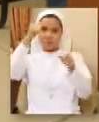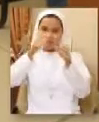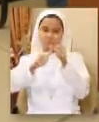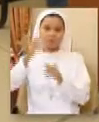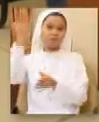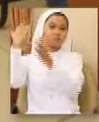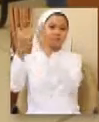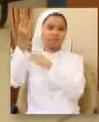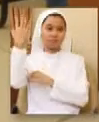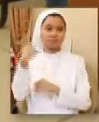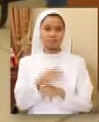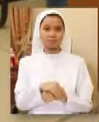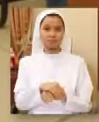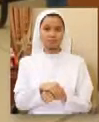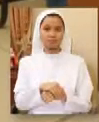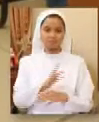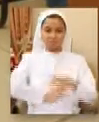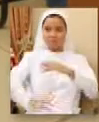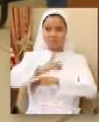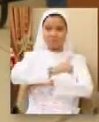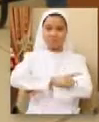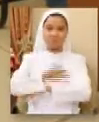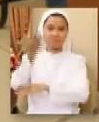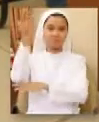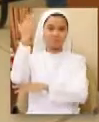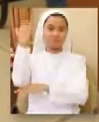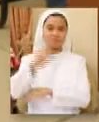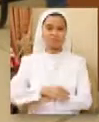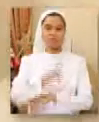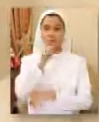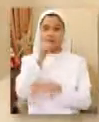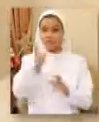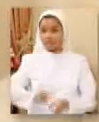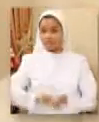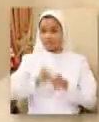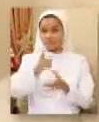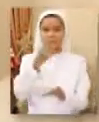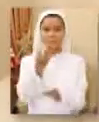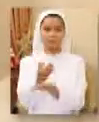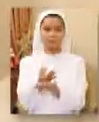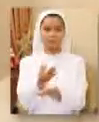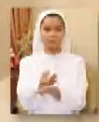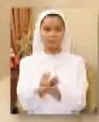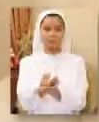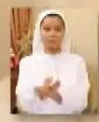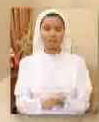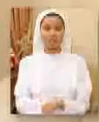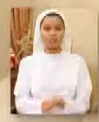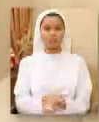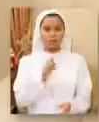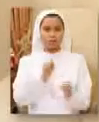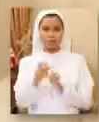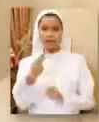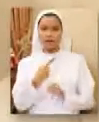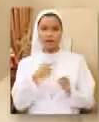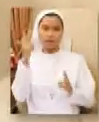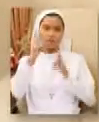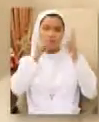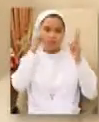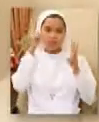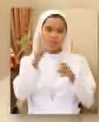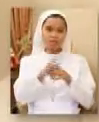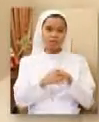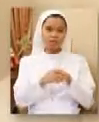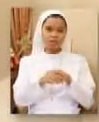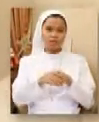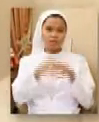Opo. Birthday ko noon. Eh siyempre, meron akong gift na pera. Eh, nagbisita sa akin yung mga, may nagbisita ng mga